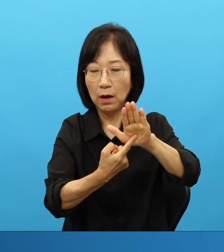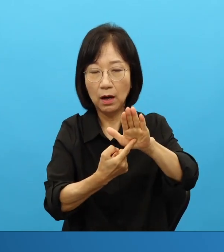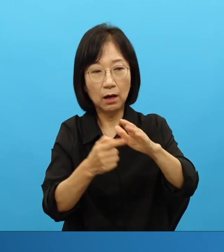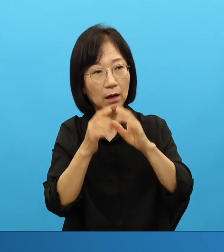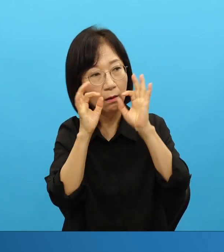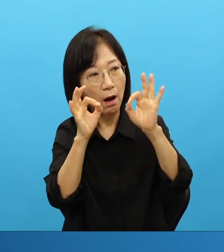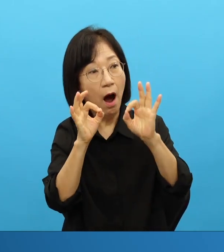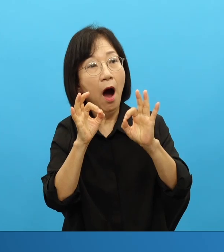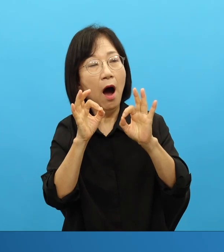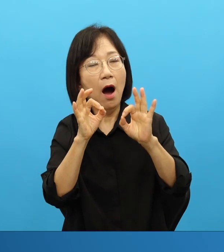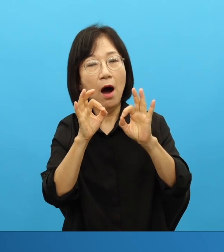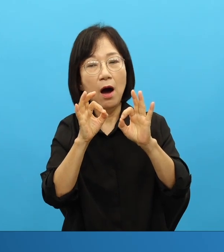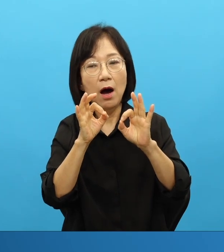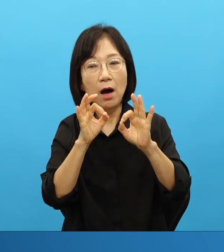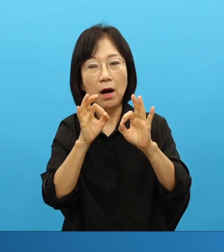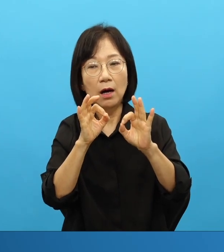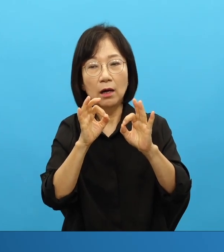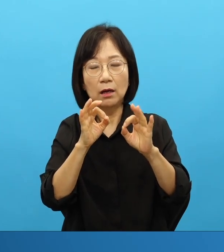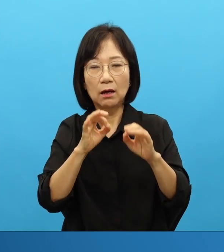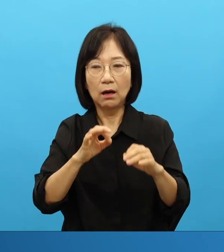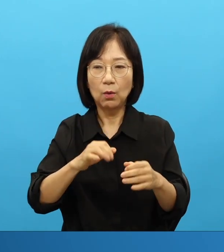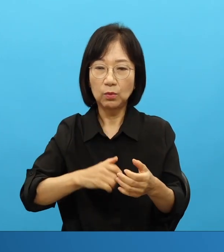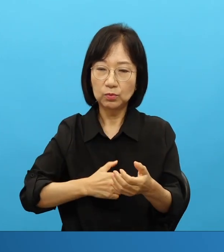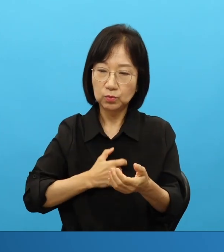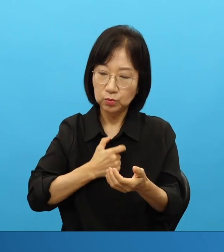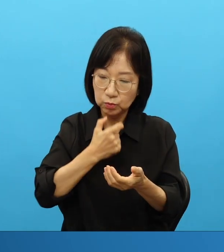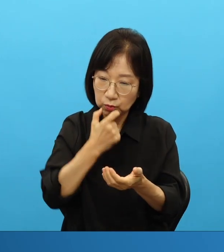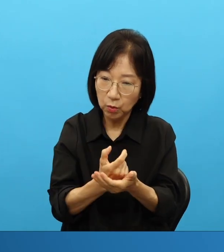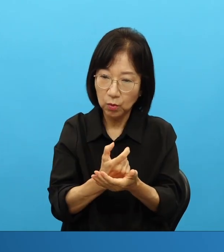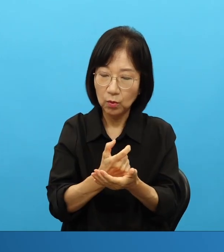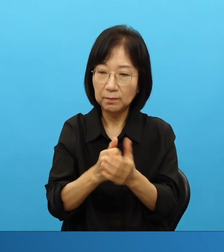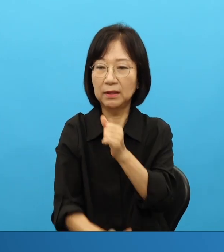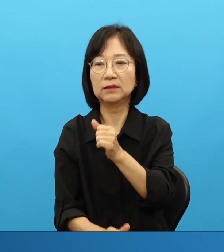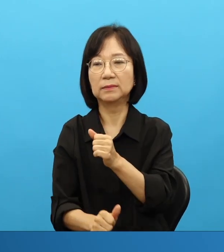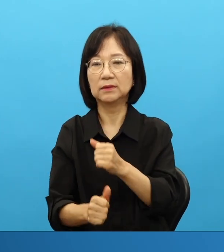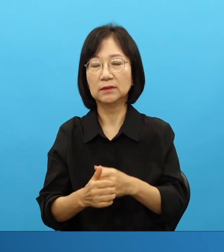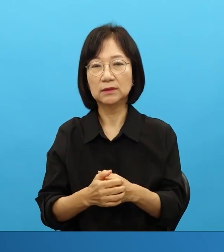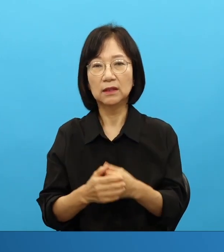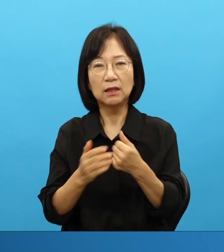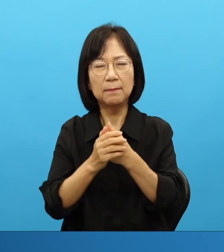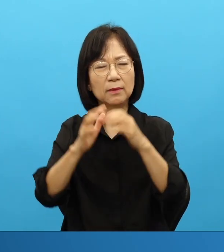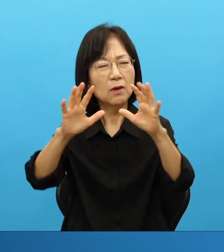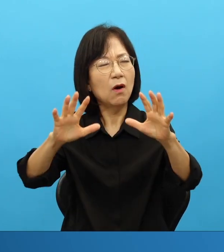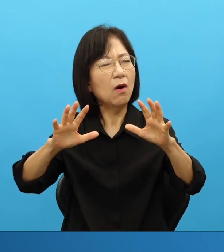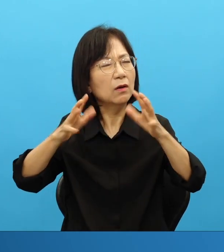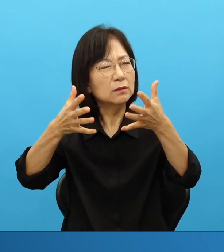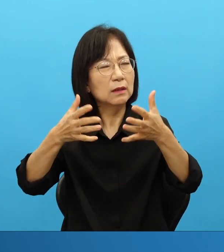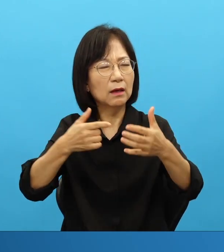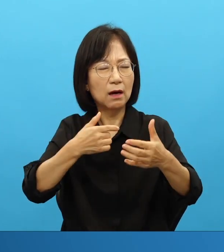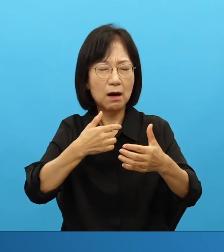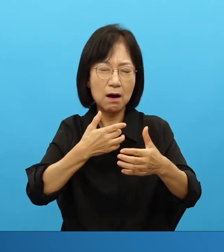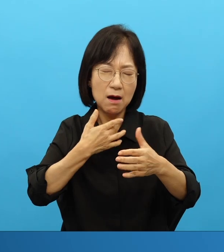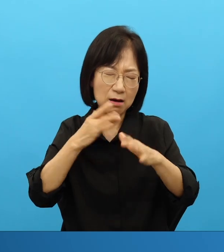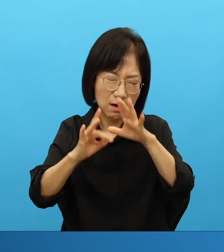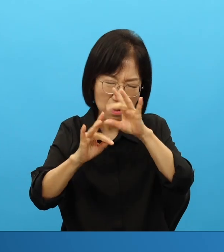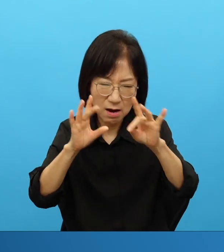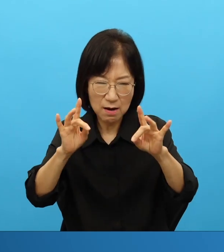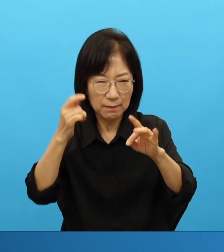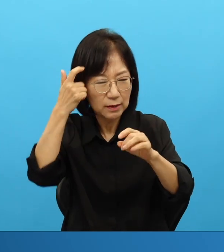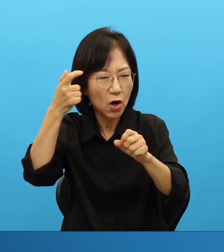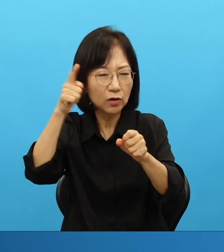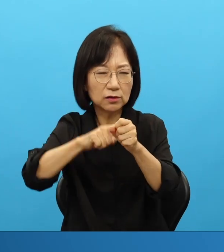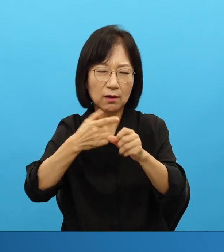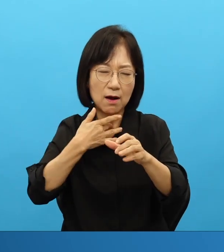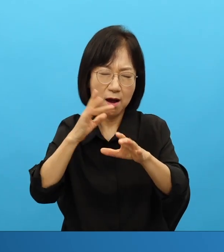are deceived. 그래서 전 세계는 갈급하고 정신병자들이 가득 차게 된 겁니다. The entire world